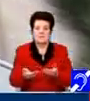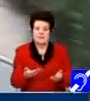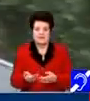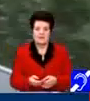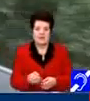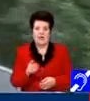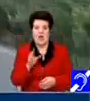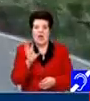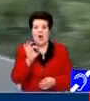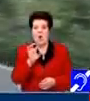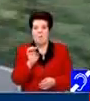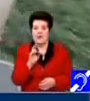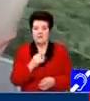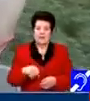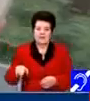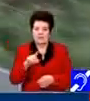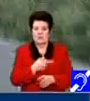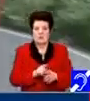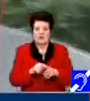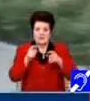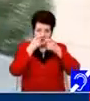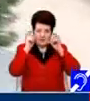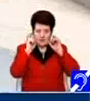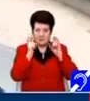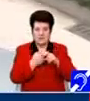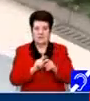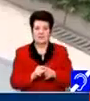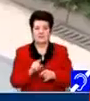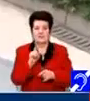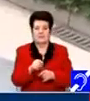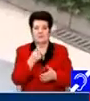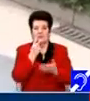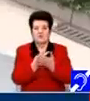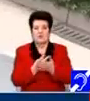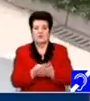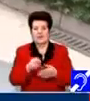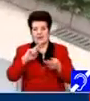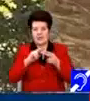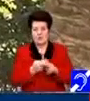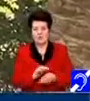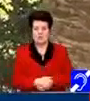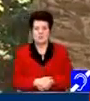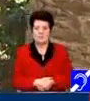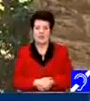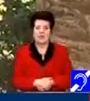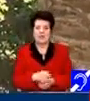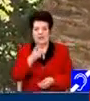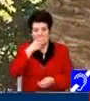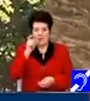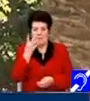cu obiectele din jur. Și astfel s-au născut ochelarii care au evoluat progresiv din punct de vedere tehnologic. Ochelarii au